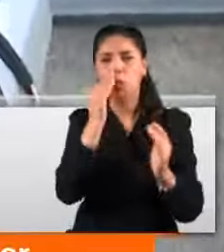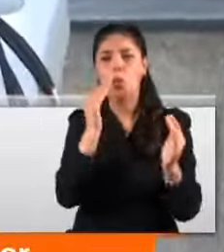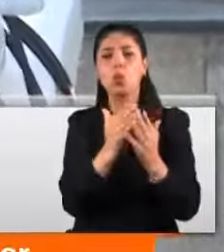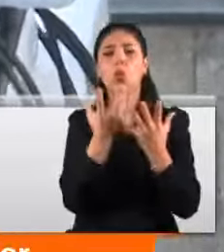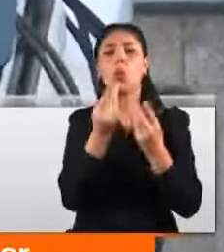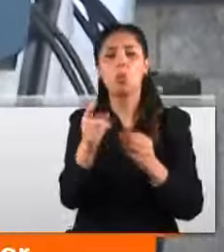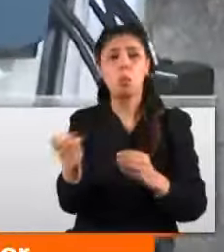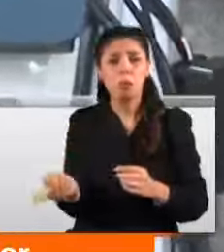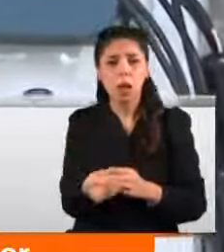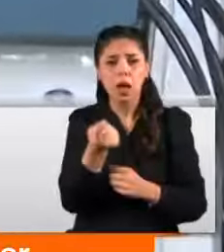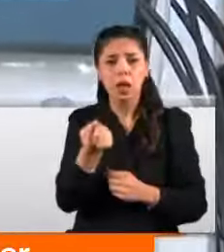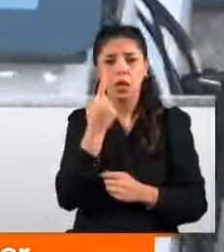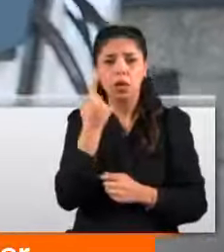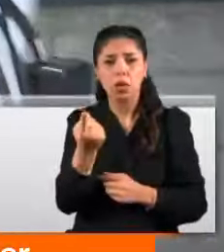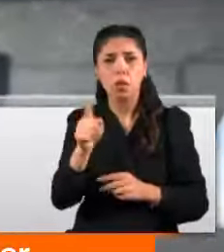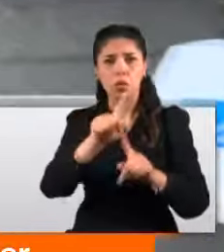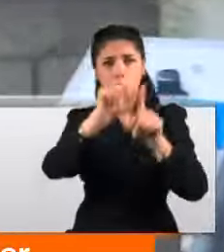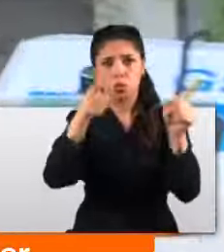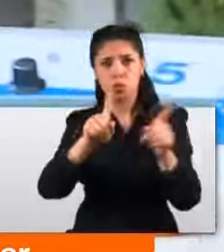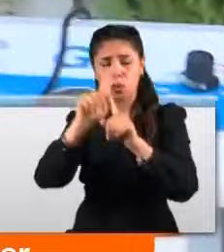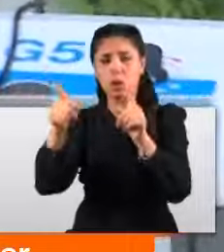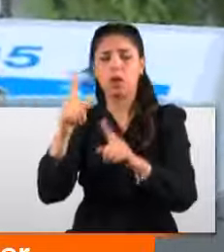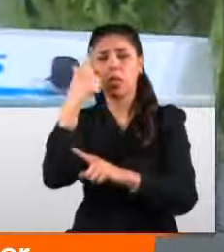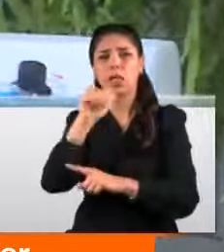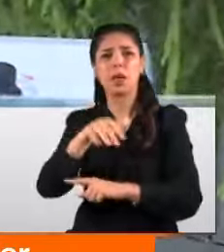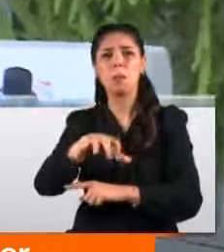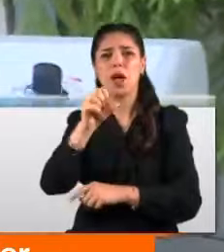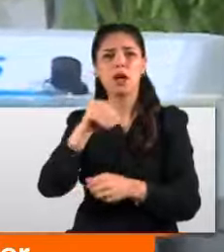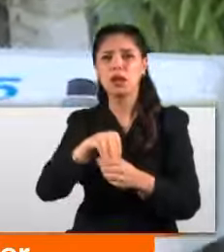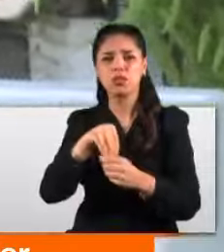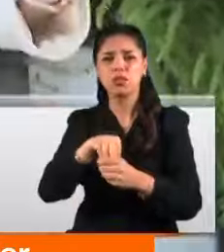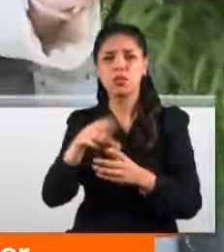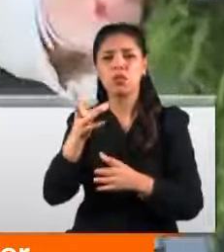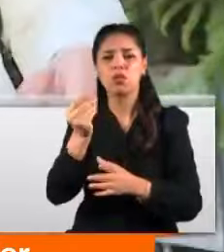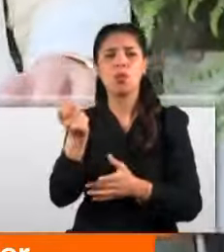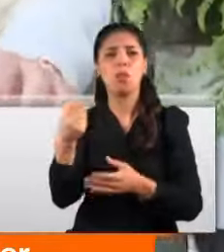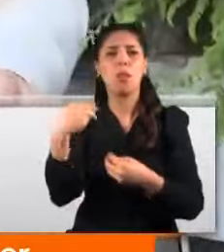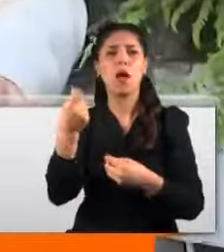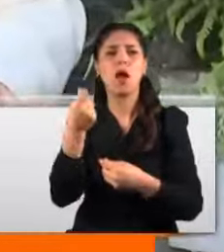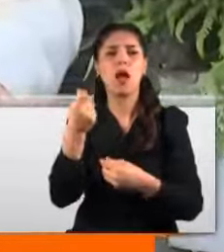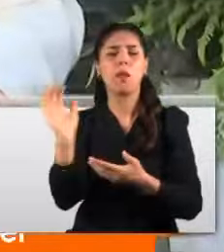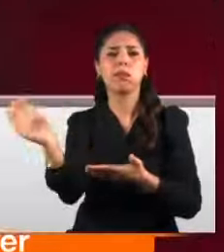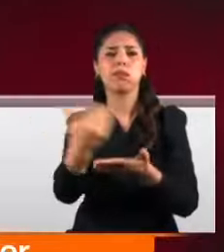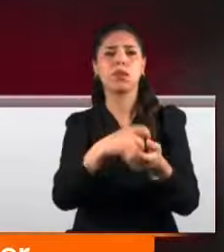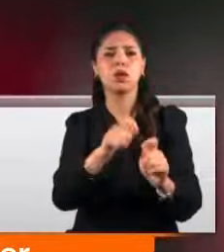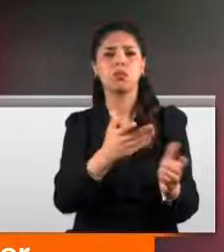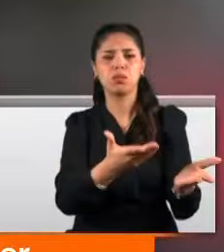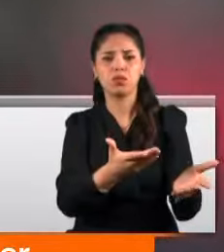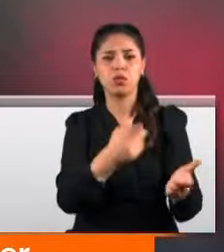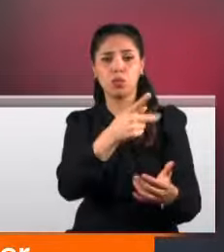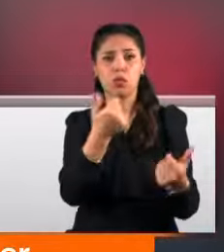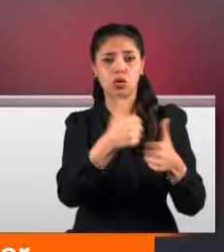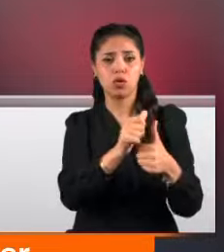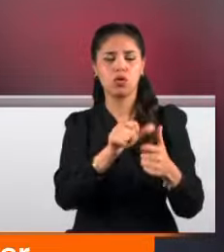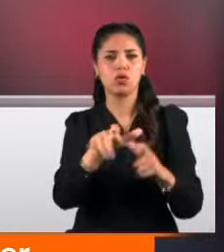olmayan bu cihazlarla o dükkanlarda, o güzellik merkezlerinde binlerce liraya işlem yapılmıştı. Bu da çiftin